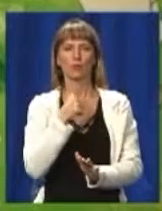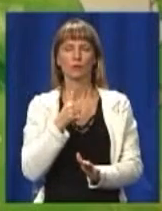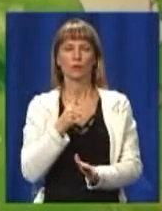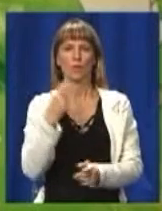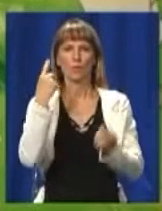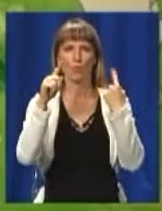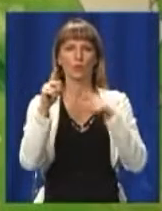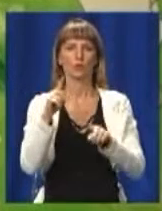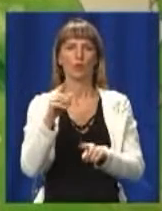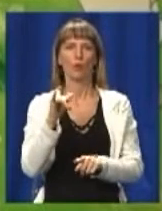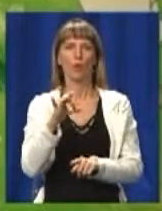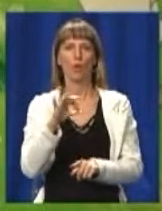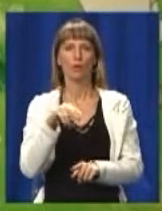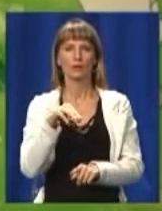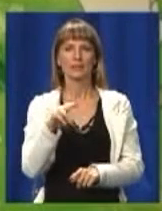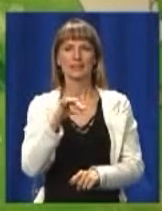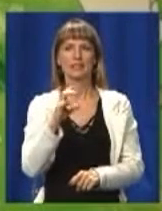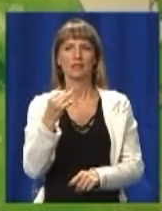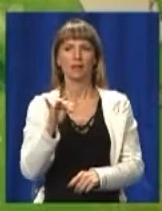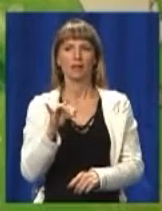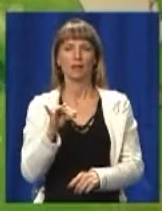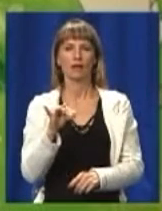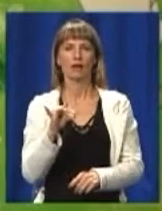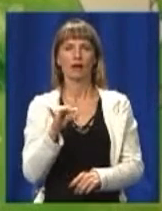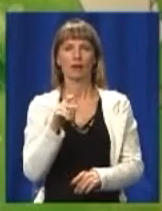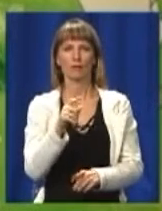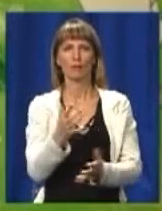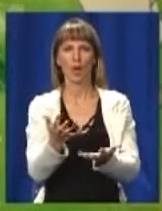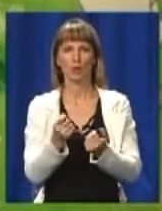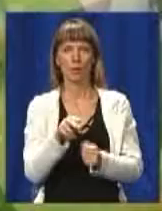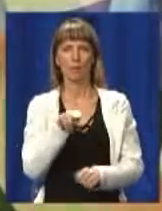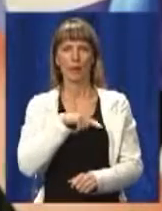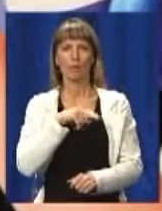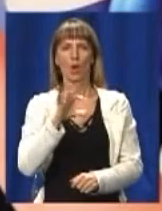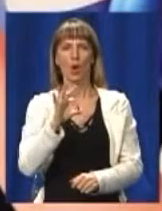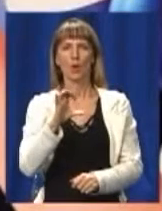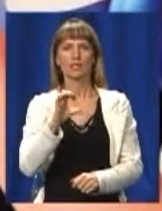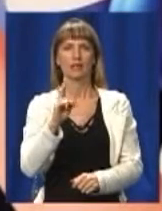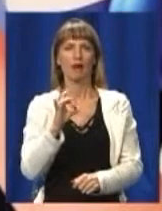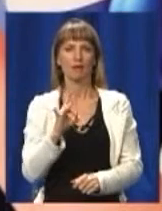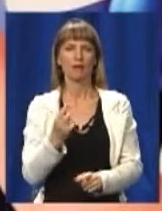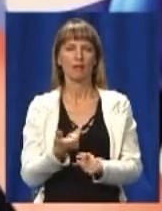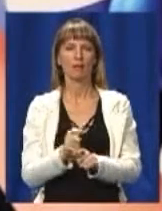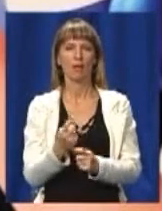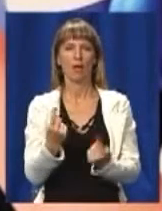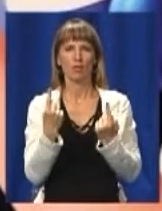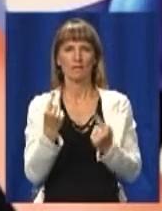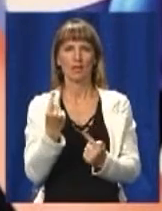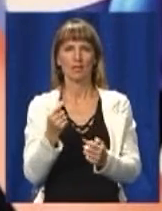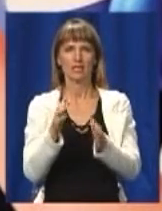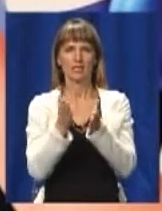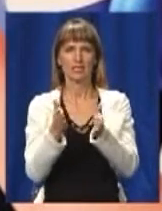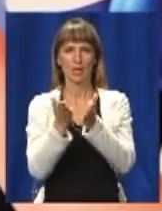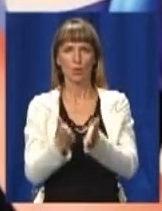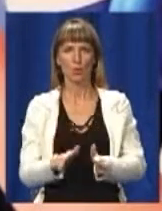Діснея «Білосніжка та сім гномів» був удостоєний незвичайною премією «Оскар». Це була одна велика статуетка і